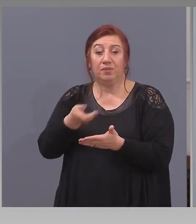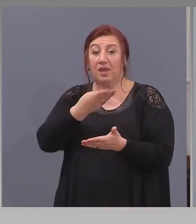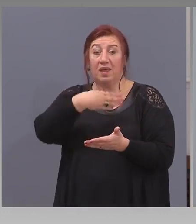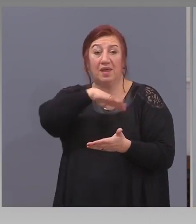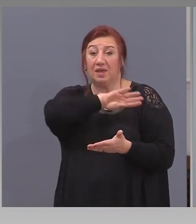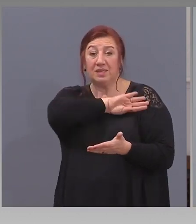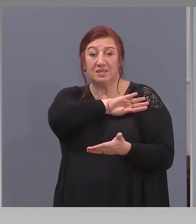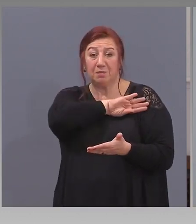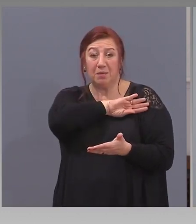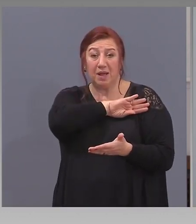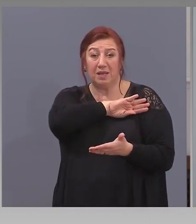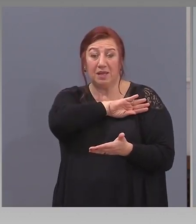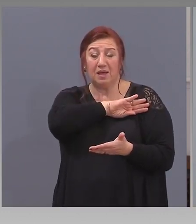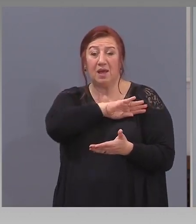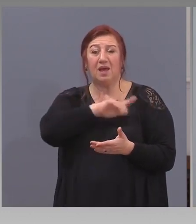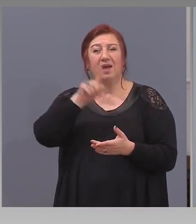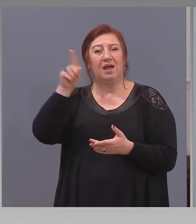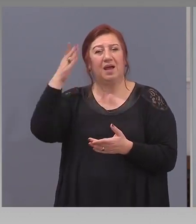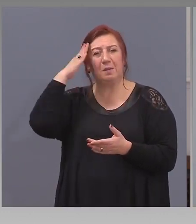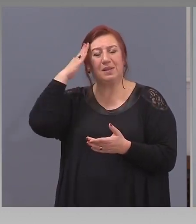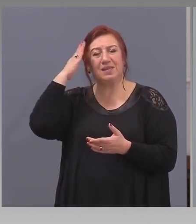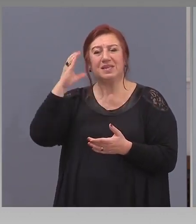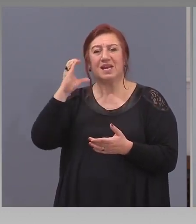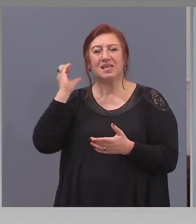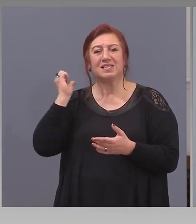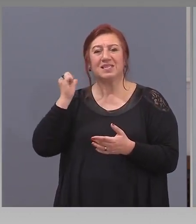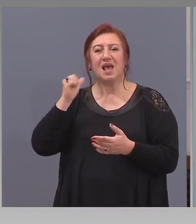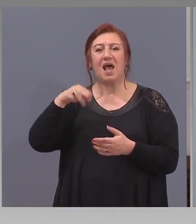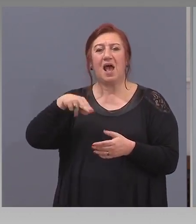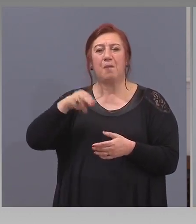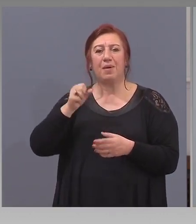Испания при Сапатеро имаше близо